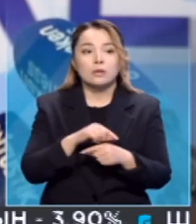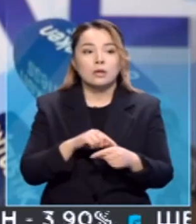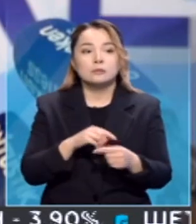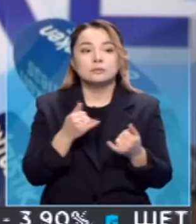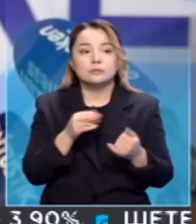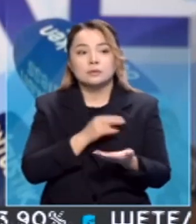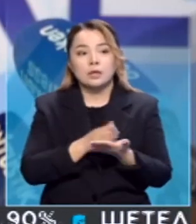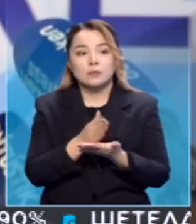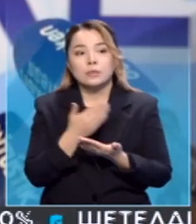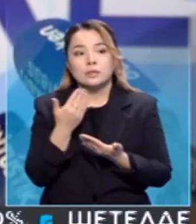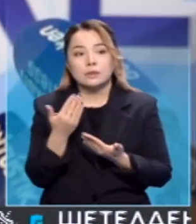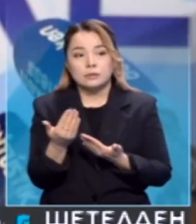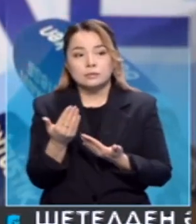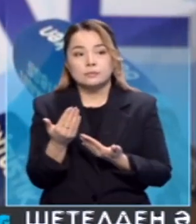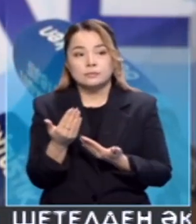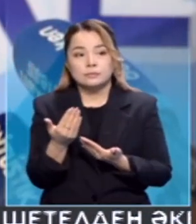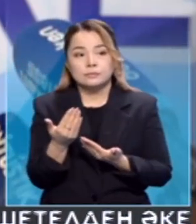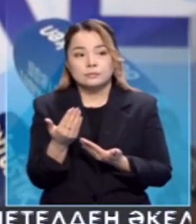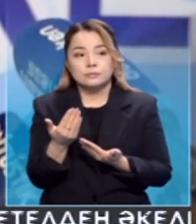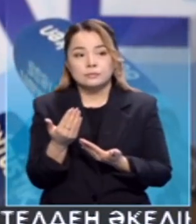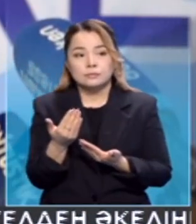кәсіпкердің қызметінде мынау